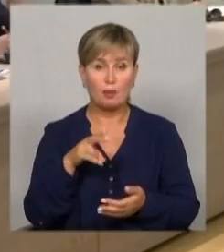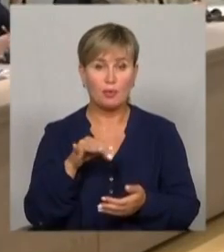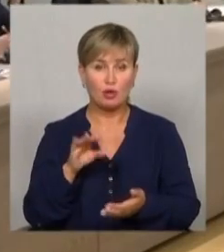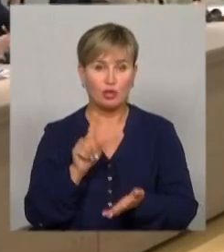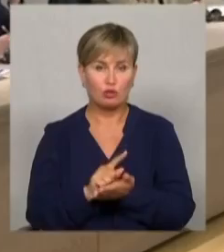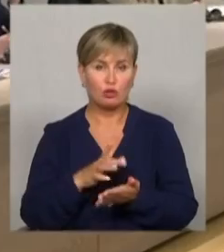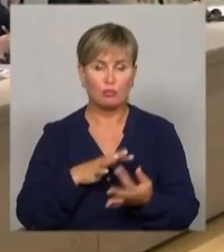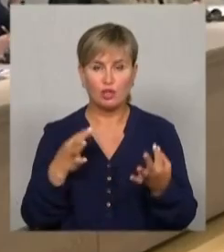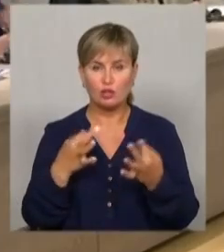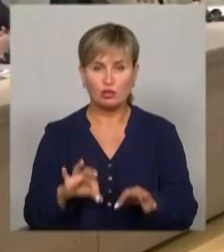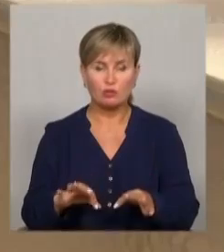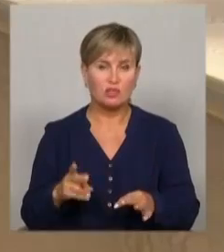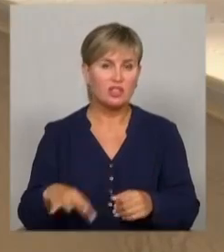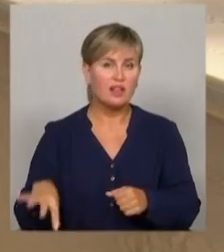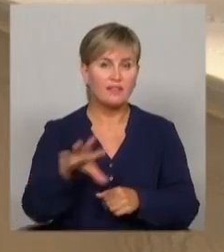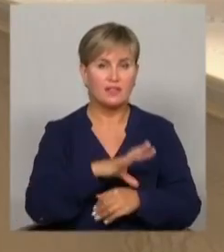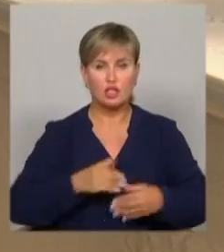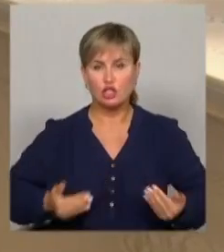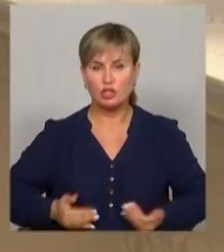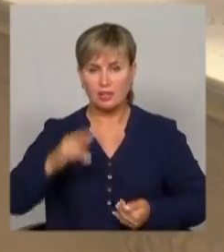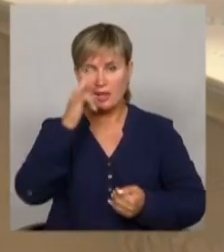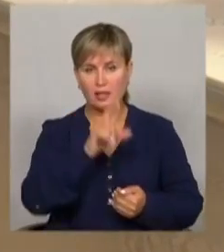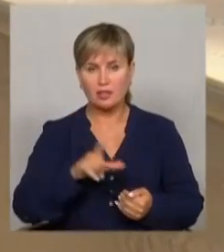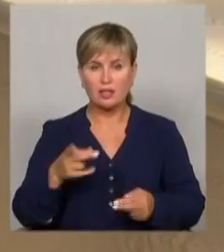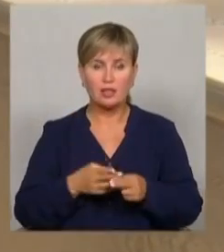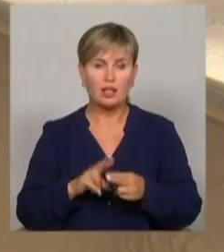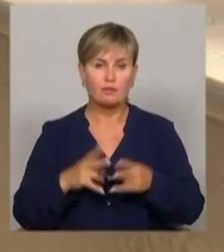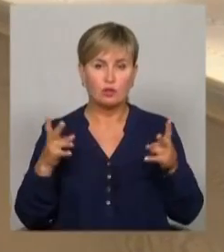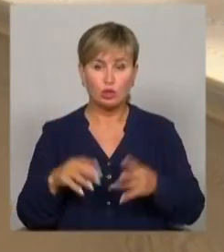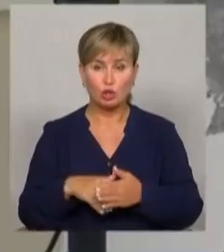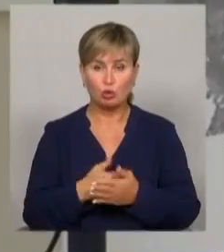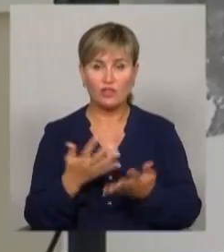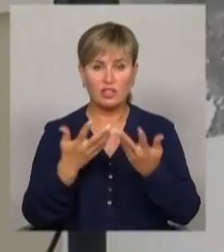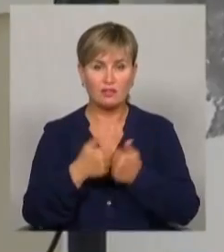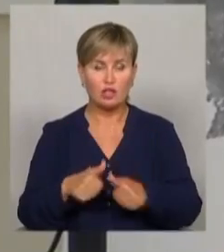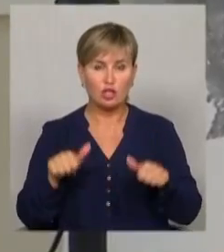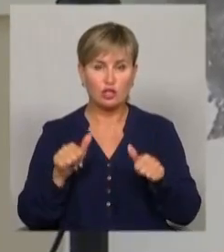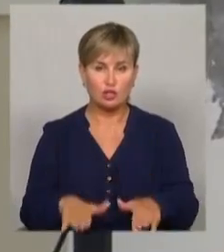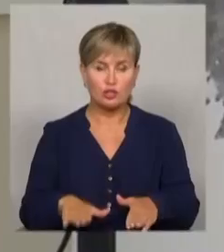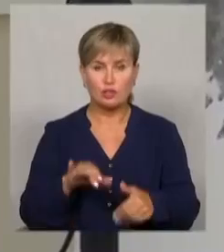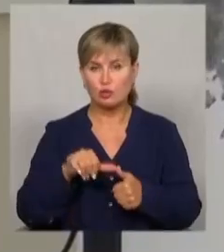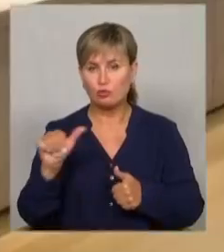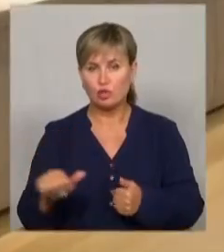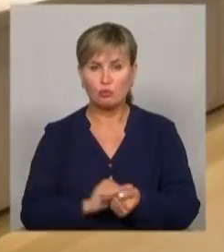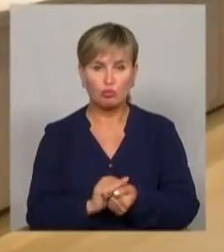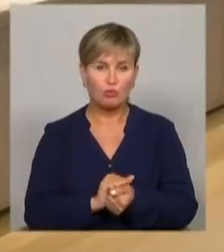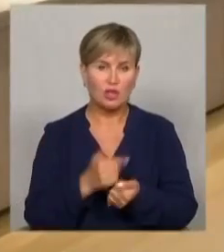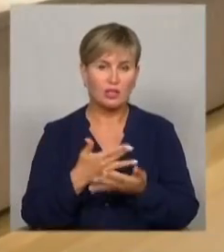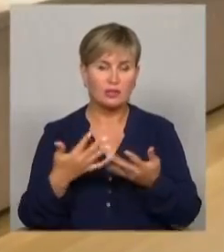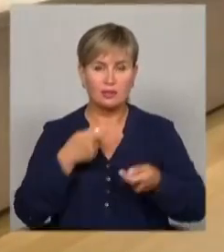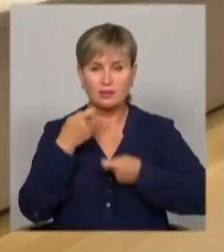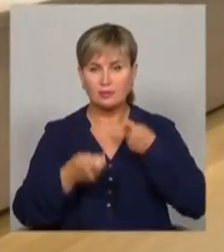доступным абсолютно для всех жителей казахстана а для этого нужны новые цифровые решения исключающие бумажную волокиту и